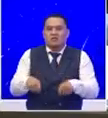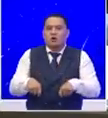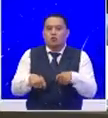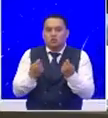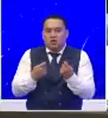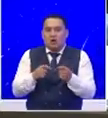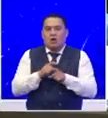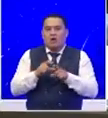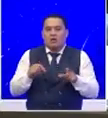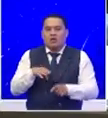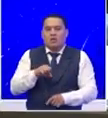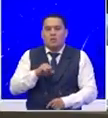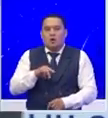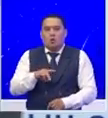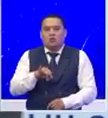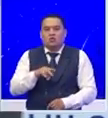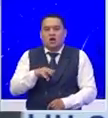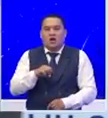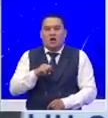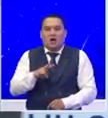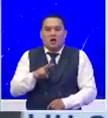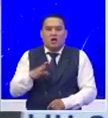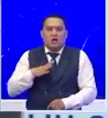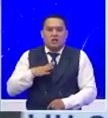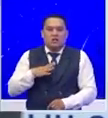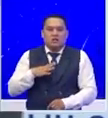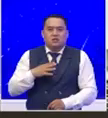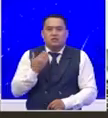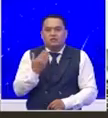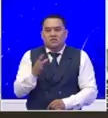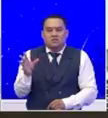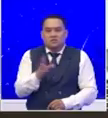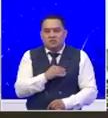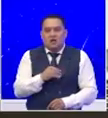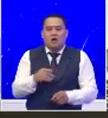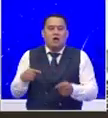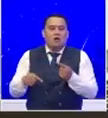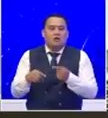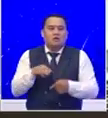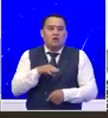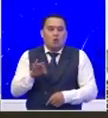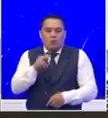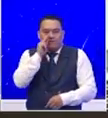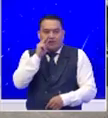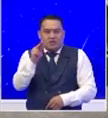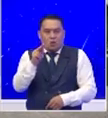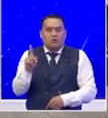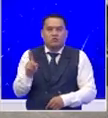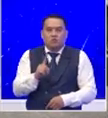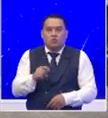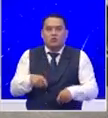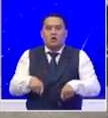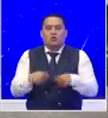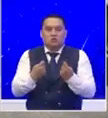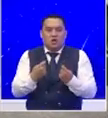В числе объектов ТО «Демев», «Шаган», торговый дом «Шаган». Все указанные товарищества признаны виновными в совершении